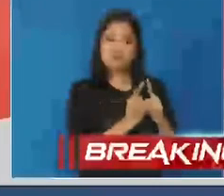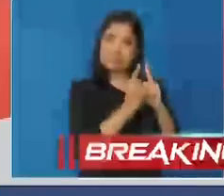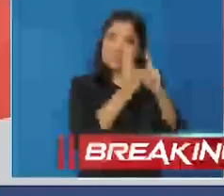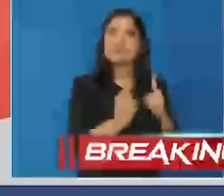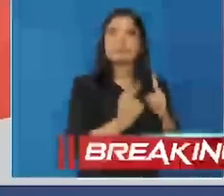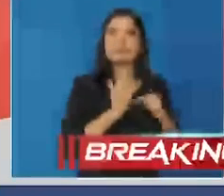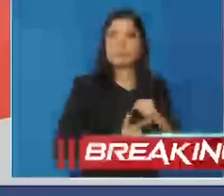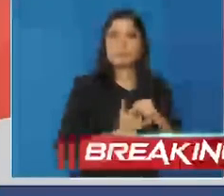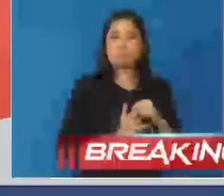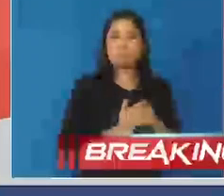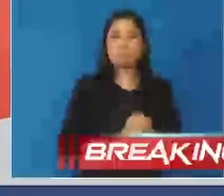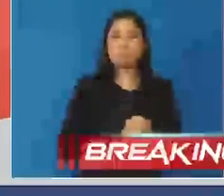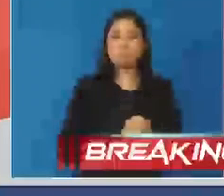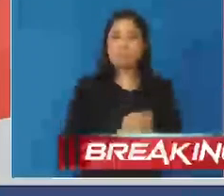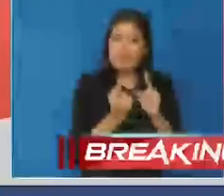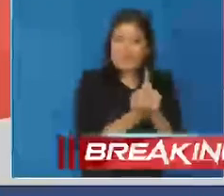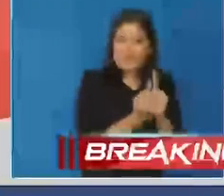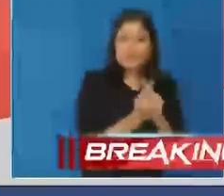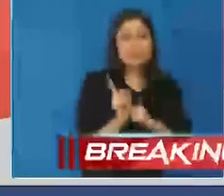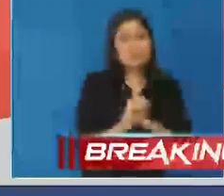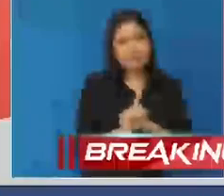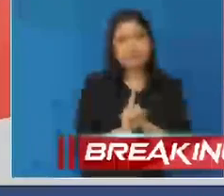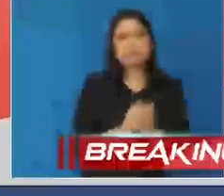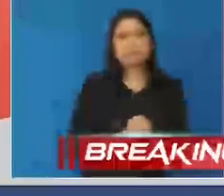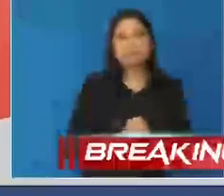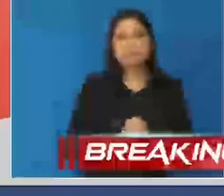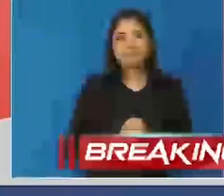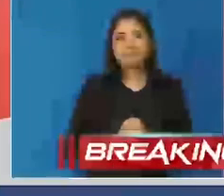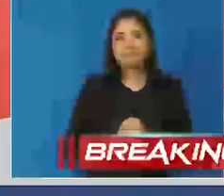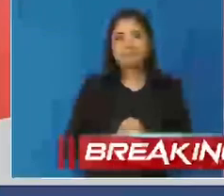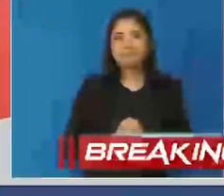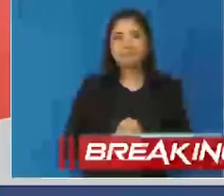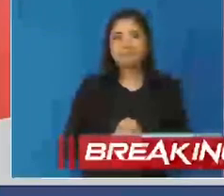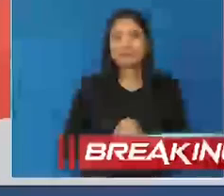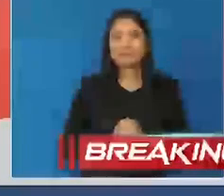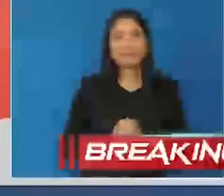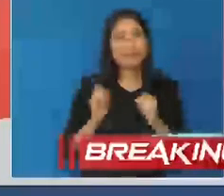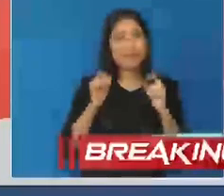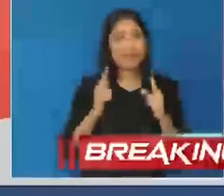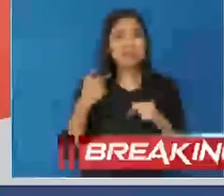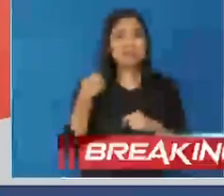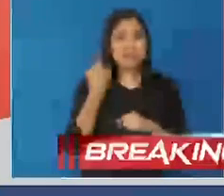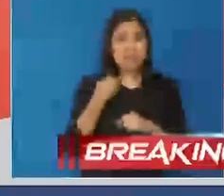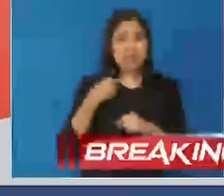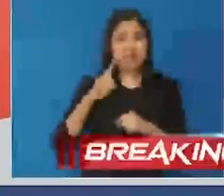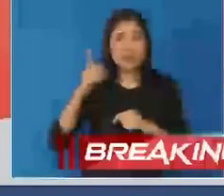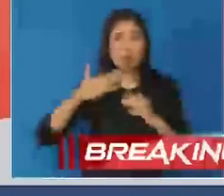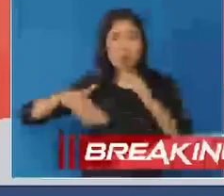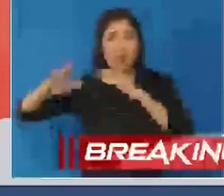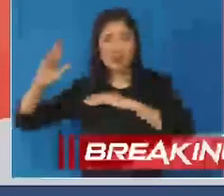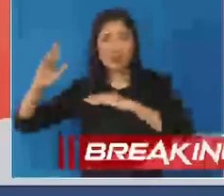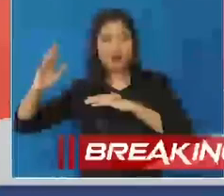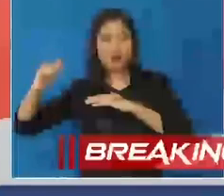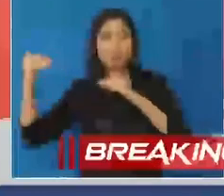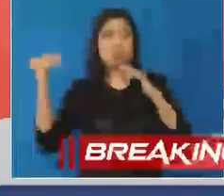menjaga jarak Hai kemudian sadari betul bahwa kita yang berasal dari luar rumah dan masuk ke rumah